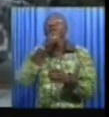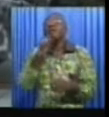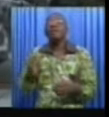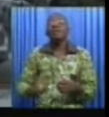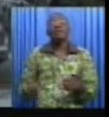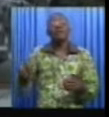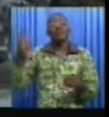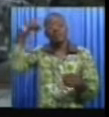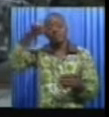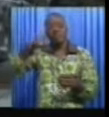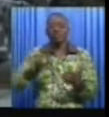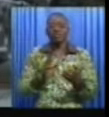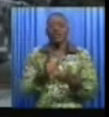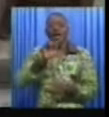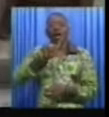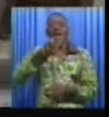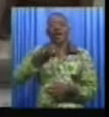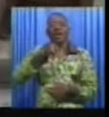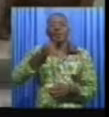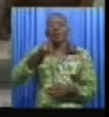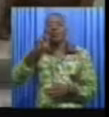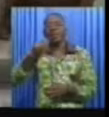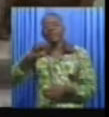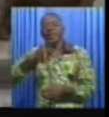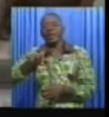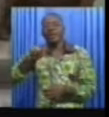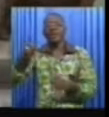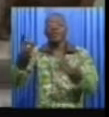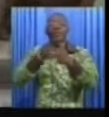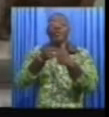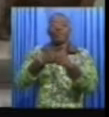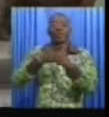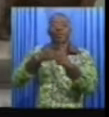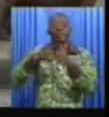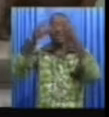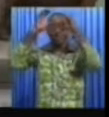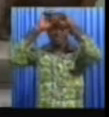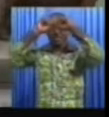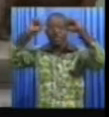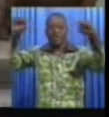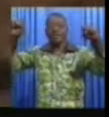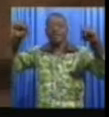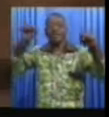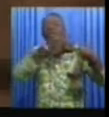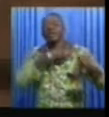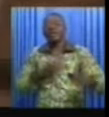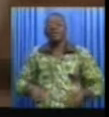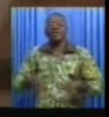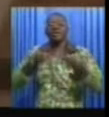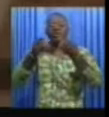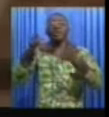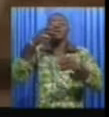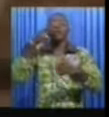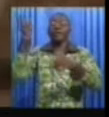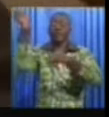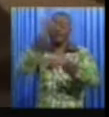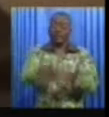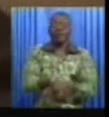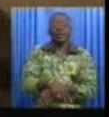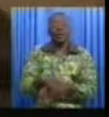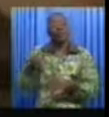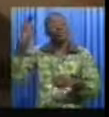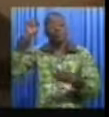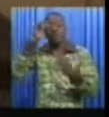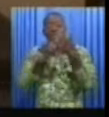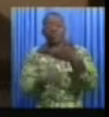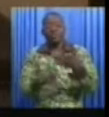régime raciste de l'apartheid s'est mué en premier président de la nation arc-en-ciel et apôtre de la non-violence qui lui a valu un prix Nobel de la